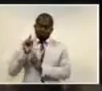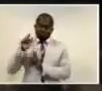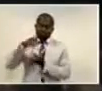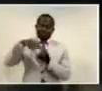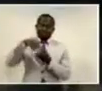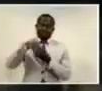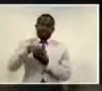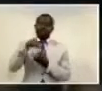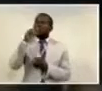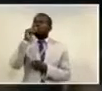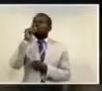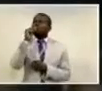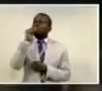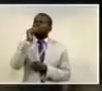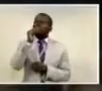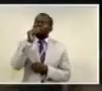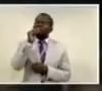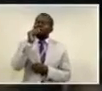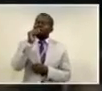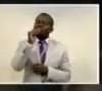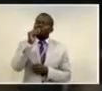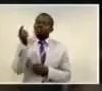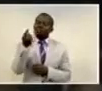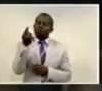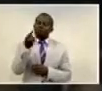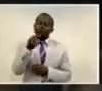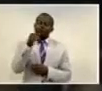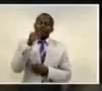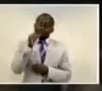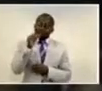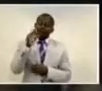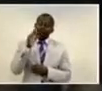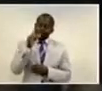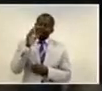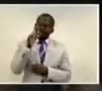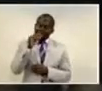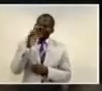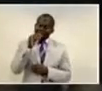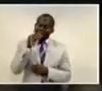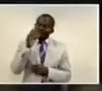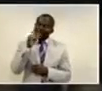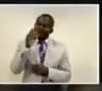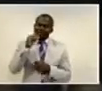bagarukira mu mvugo gusa buriya baravuga barasakuza kurusha